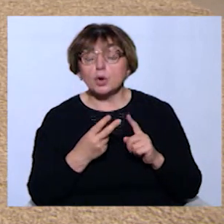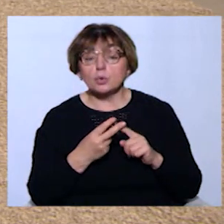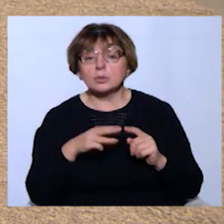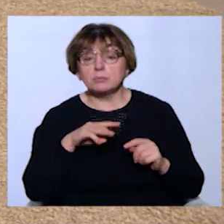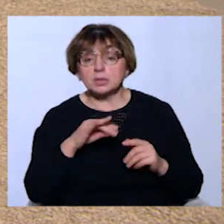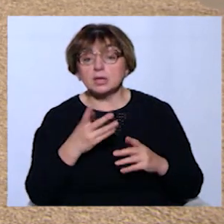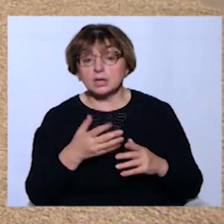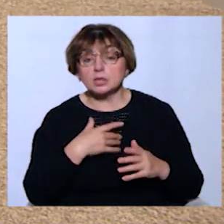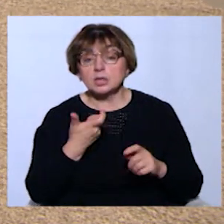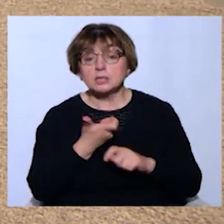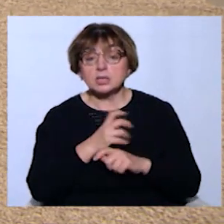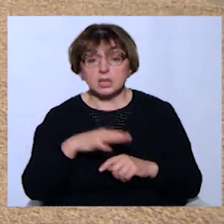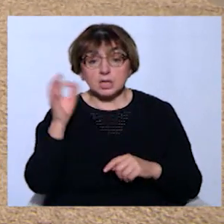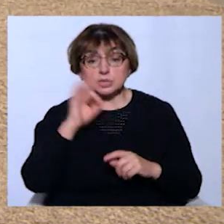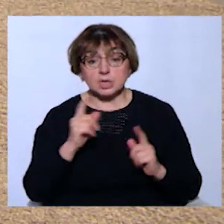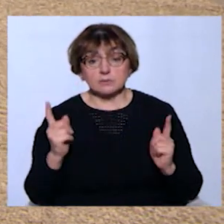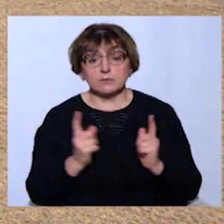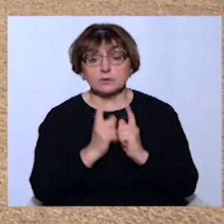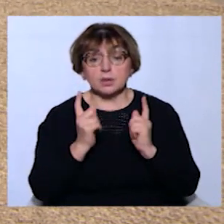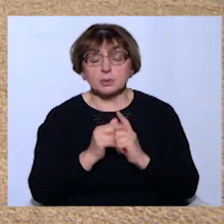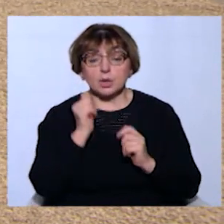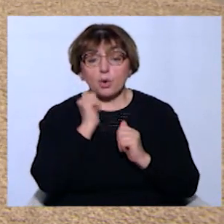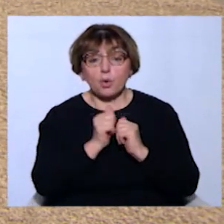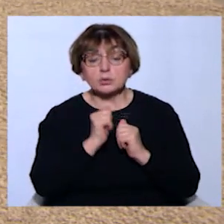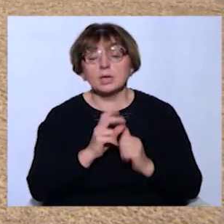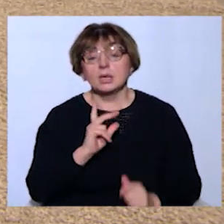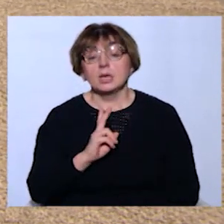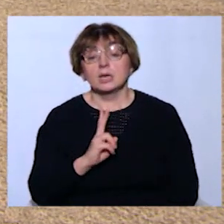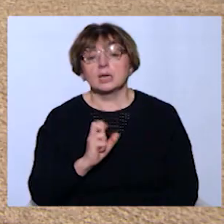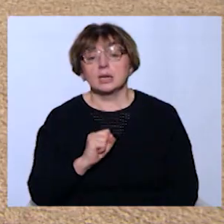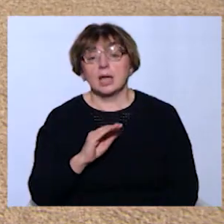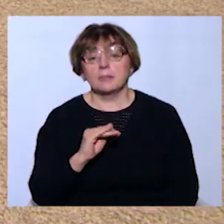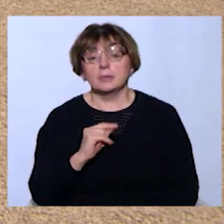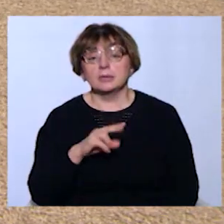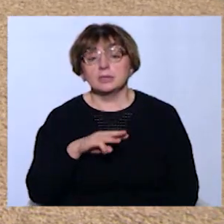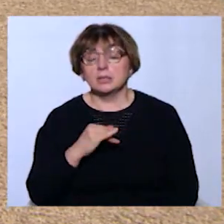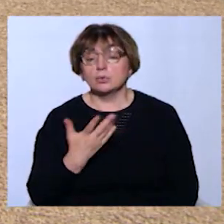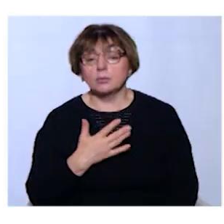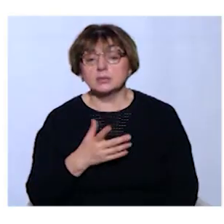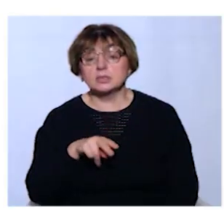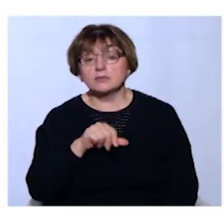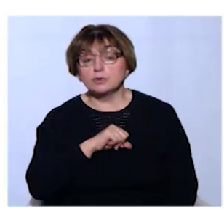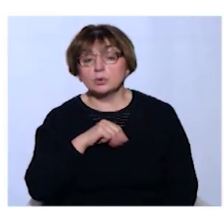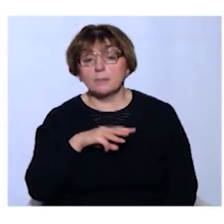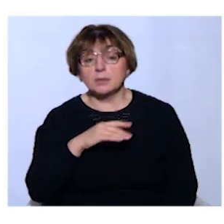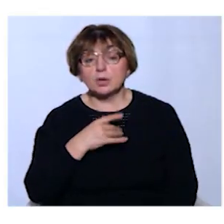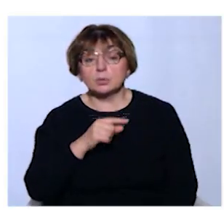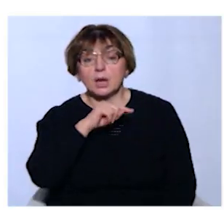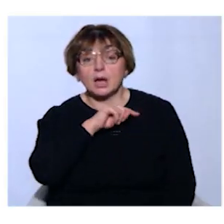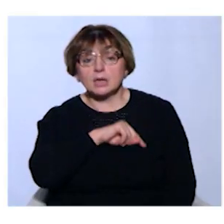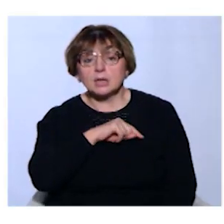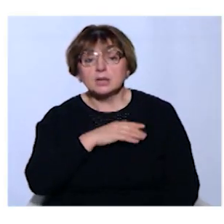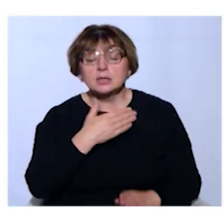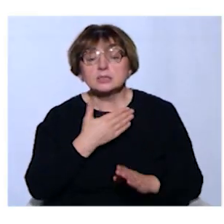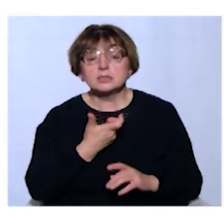ჩვენ ძალიან ხშირად და ყოველდღიურად, ეს არის გრაფიტი. გრაფიტი მინერალია, რომელსაც აქვს უნარი